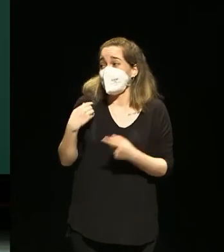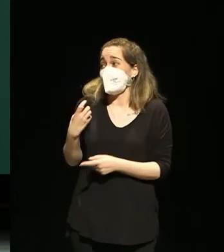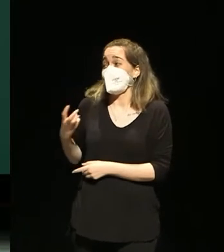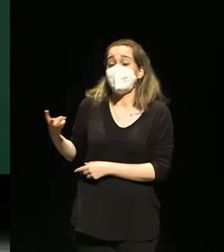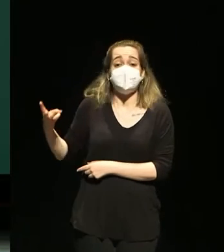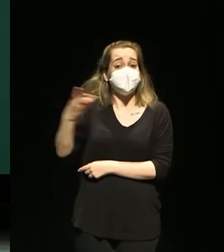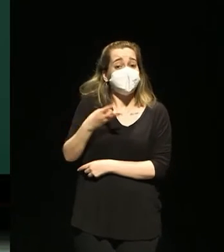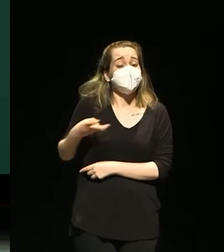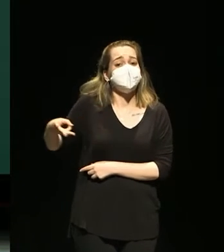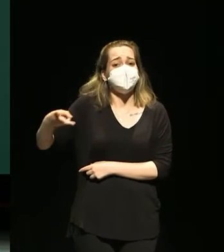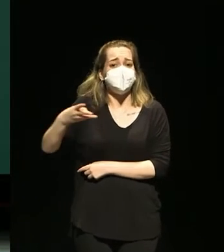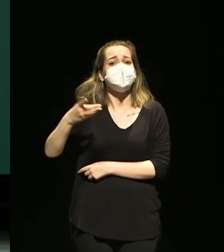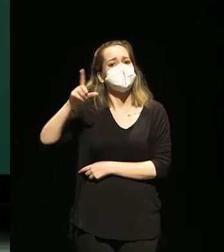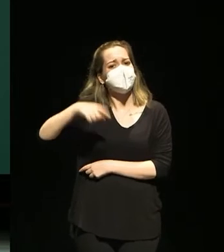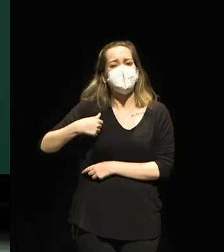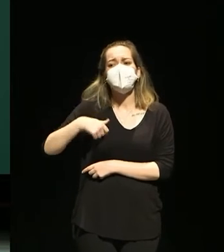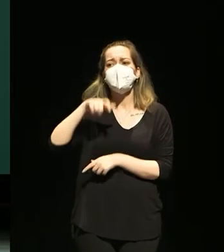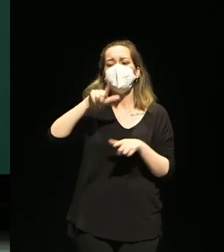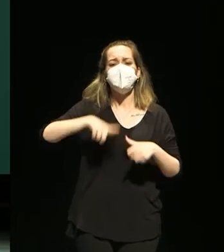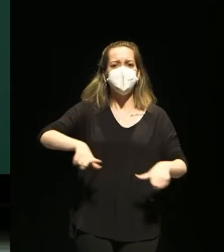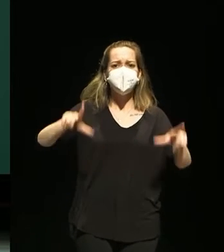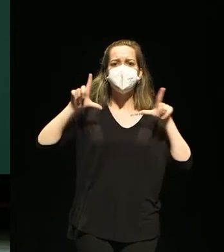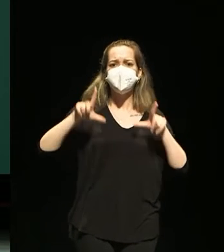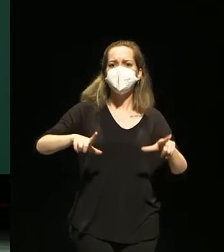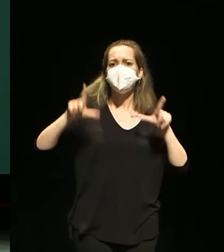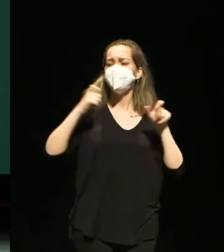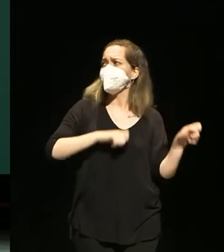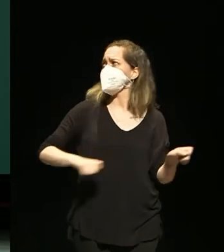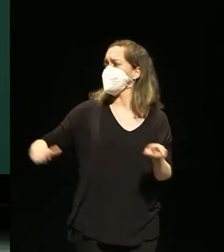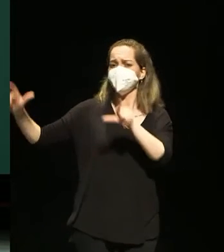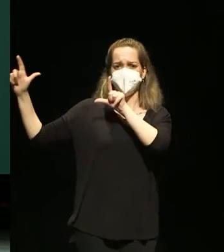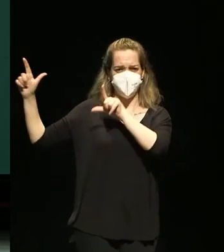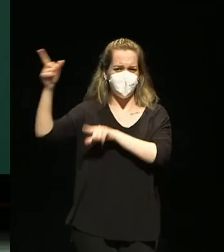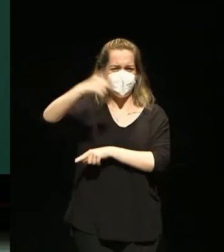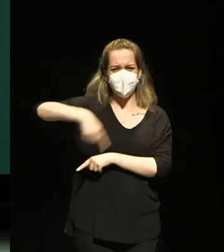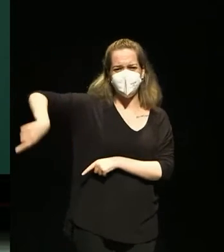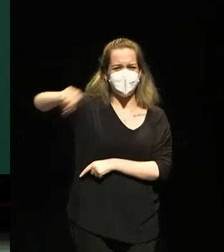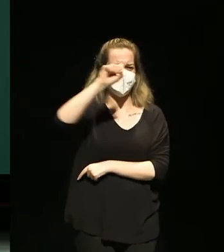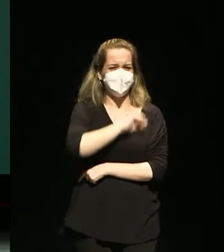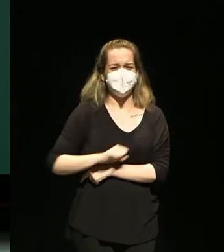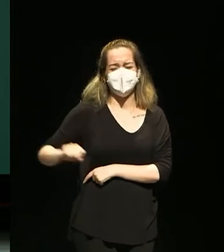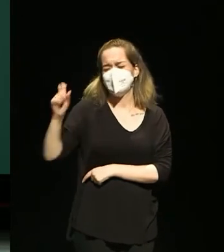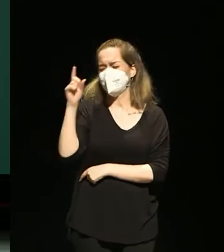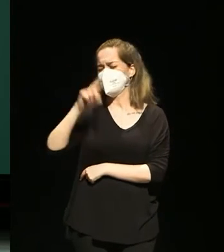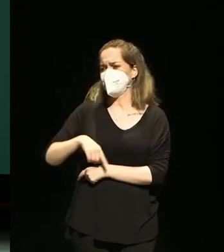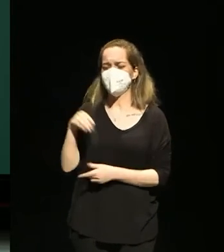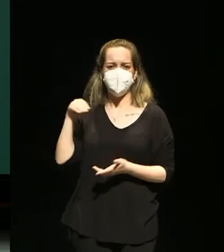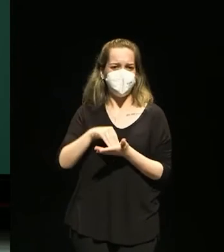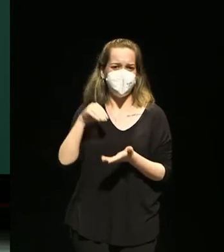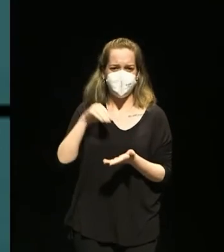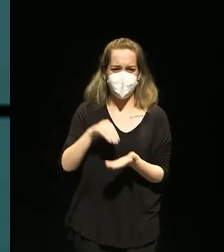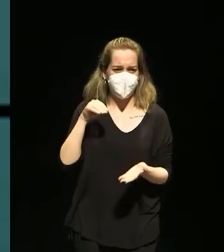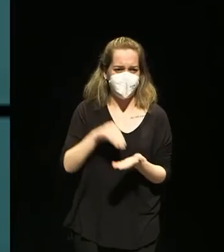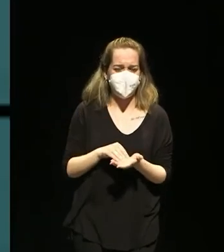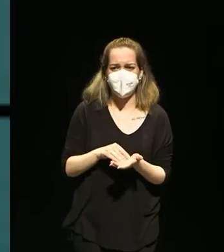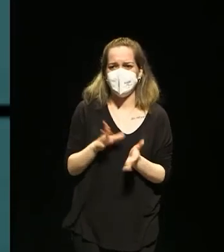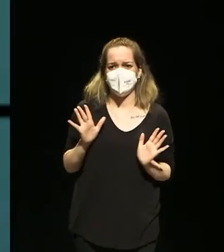el tenim per allà, o el Fabio, l'han cantada un munt de vegades. I l'heu cantada vosaltres també.